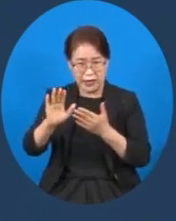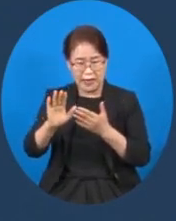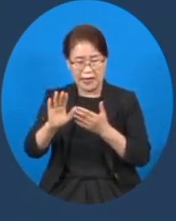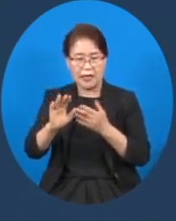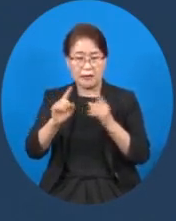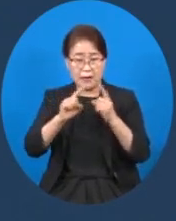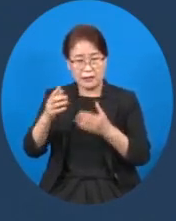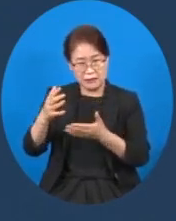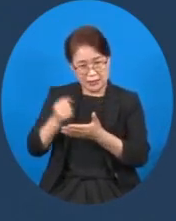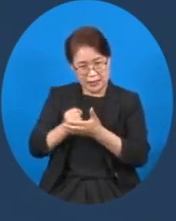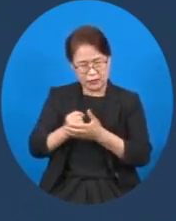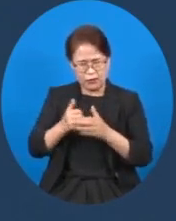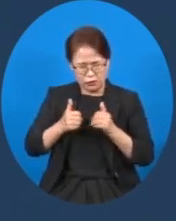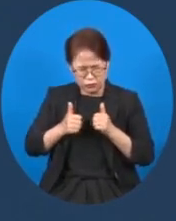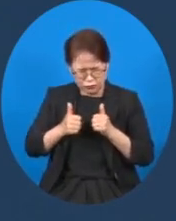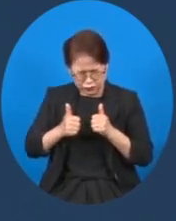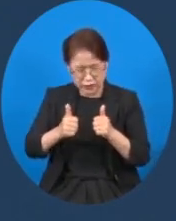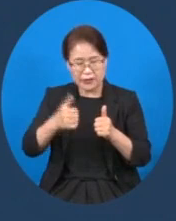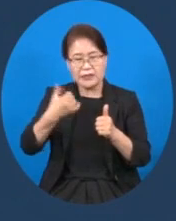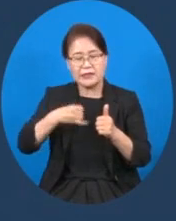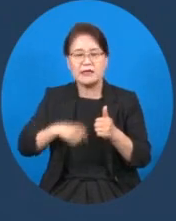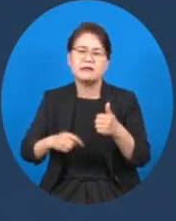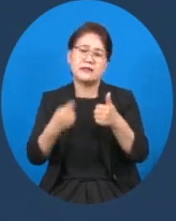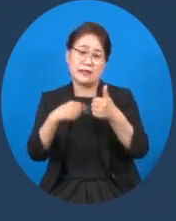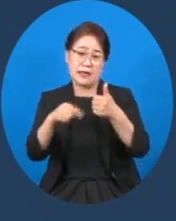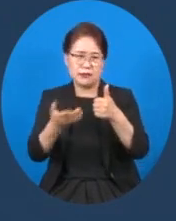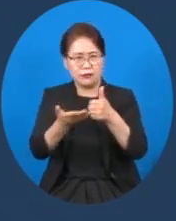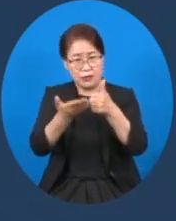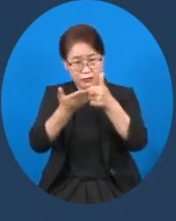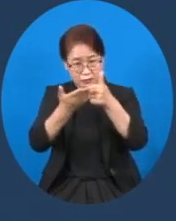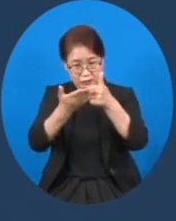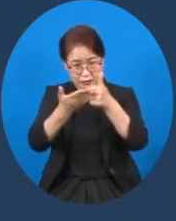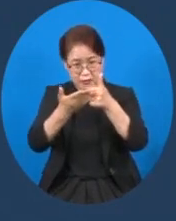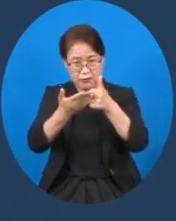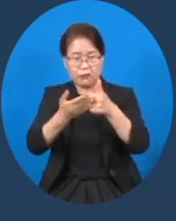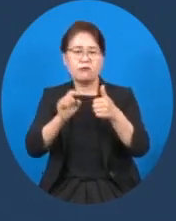말씀을 가지고 부지런히 내 자녀를 가르치라는 거예요.